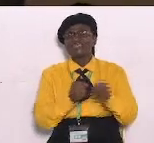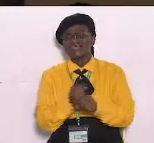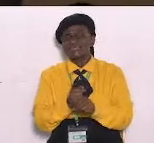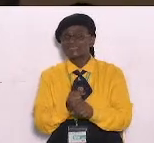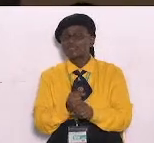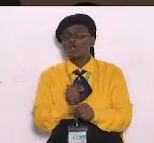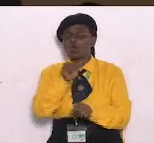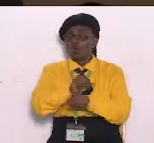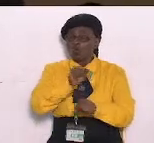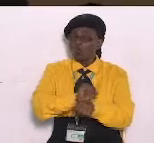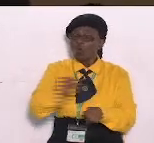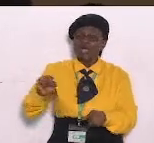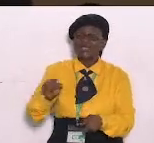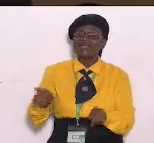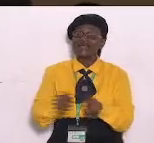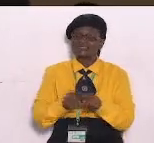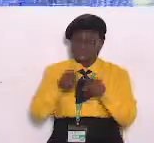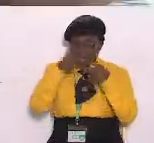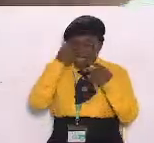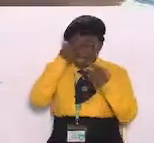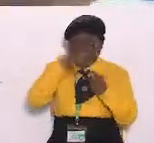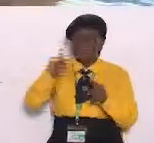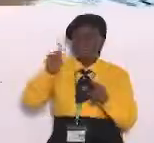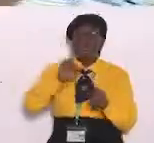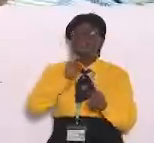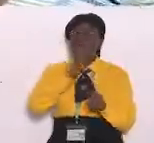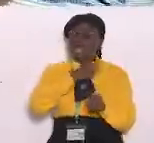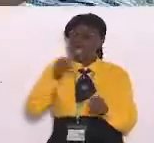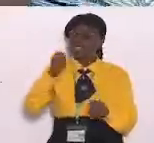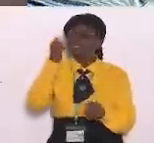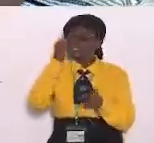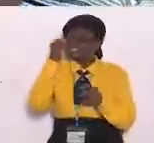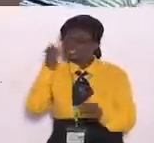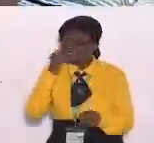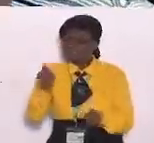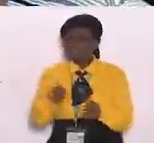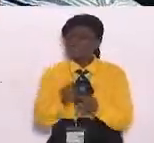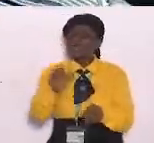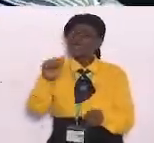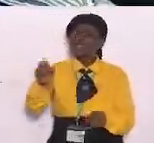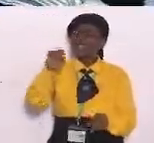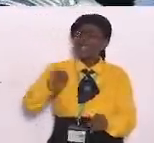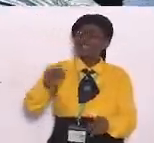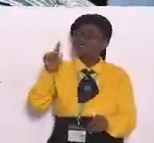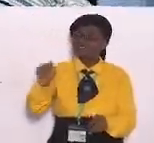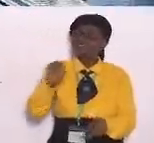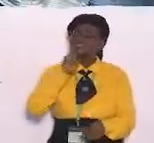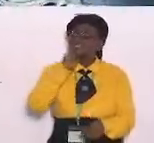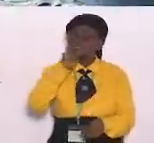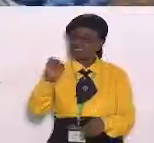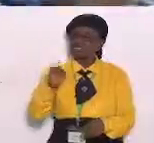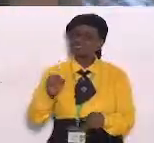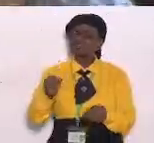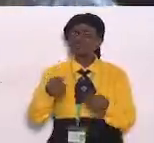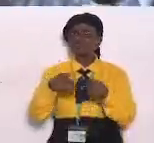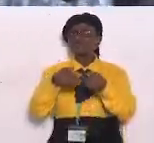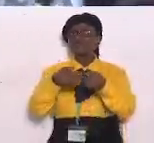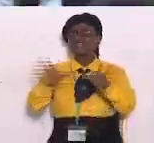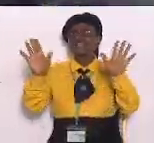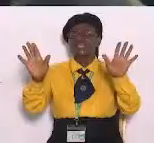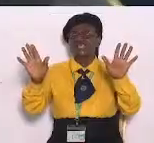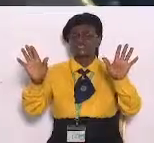années travaillant comme un éléphant je décrète maintenant que cela est terminé cela est